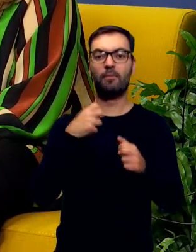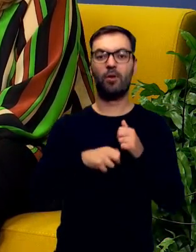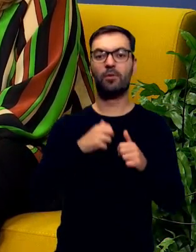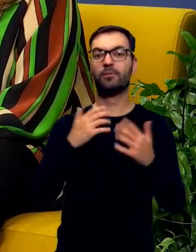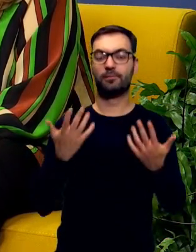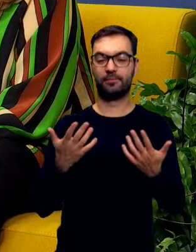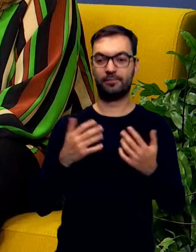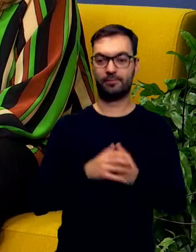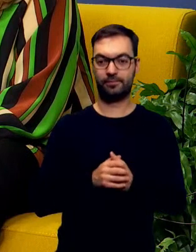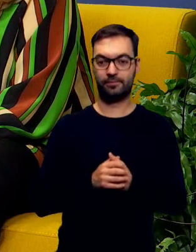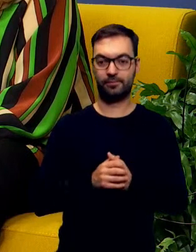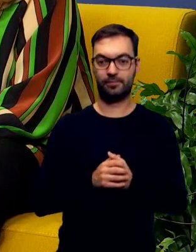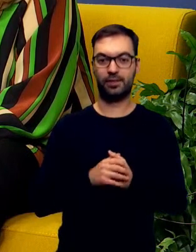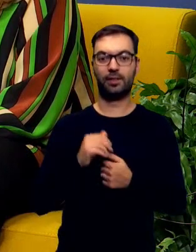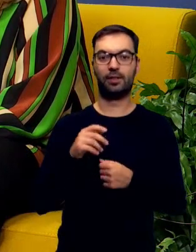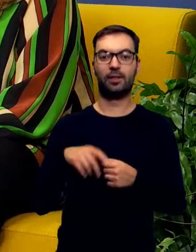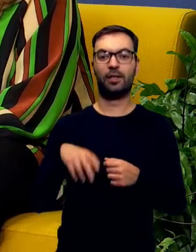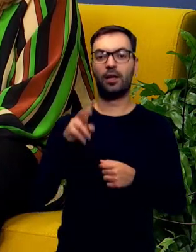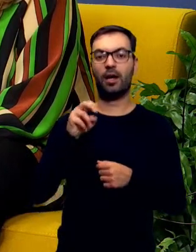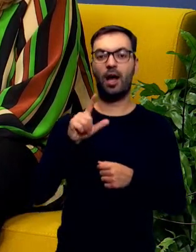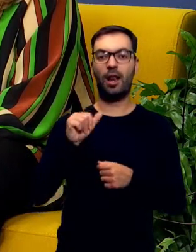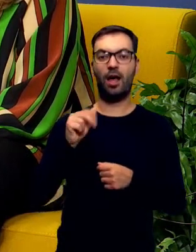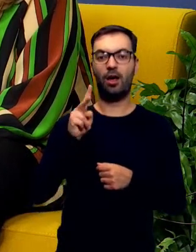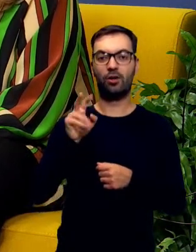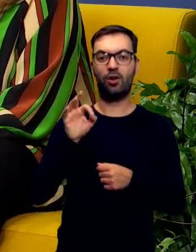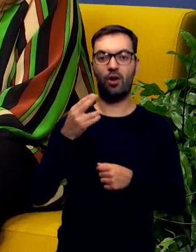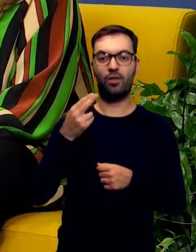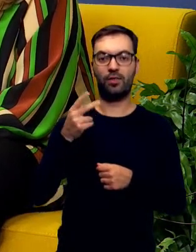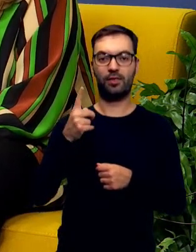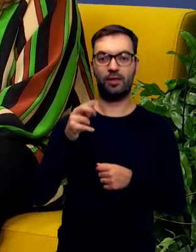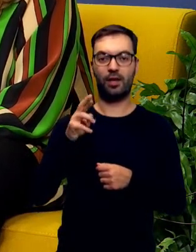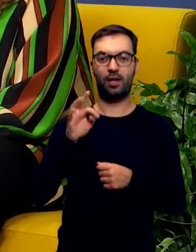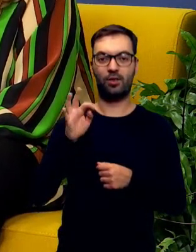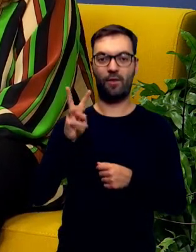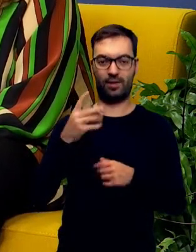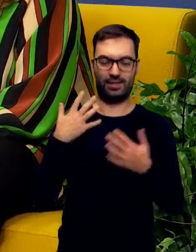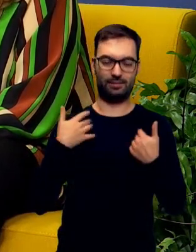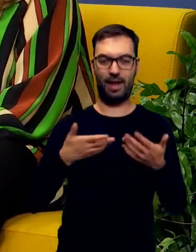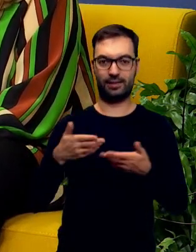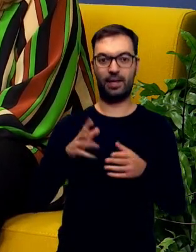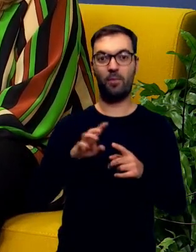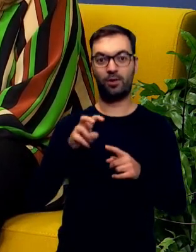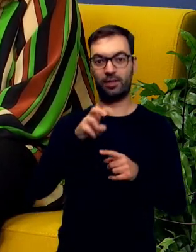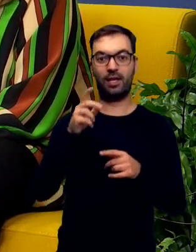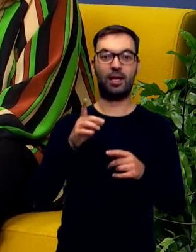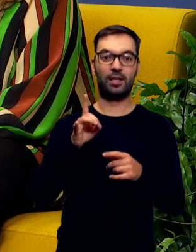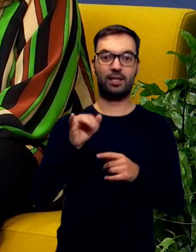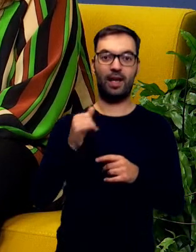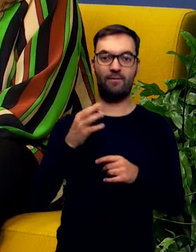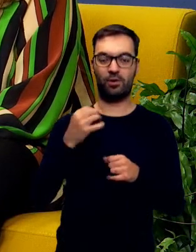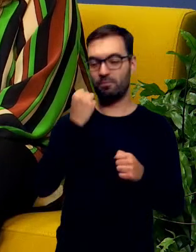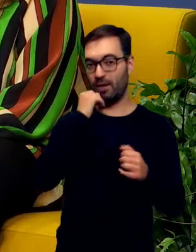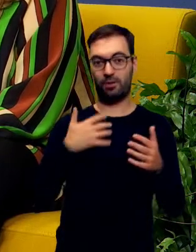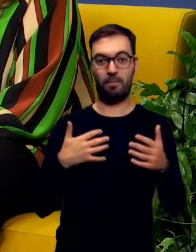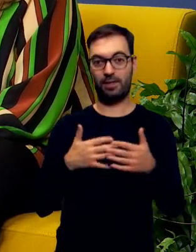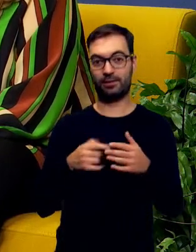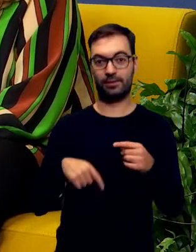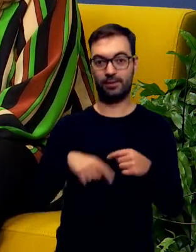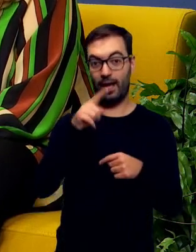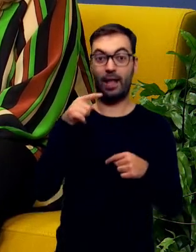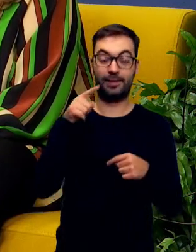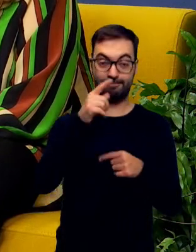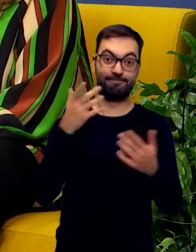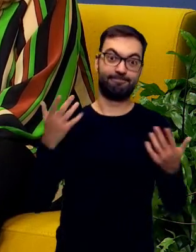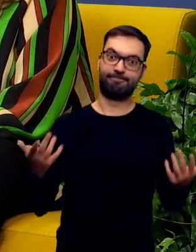problem się zaczyna na tym, że z tej hali kondratowej, na którą można spacerkiem się dostać, ten Giewont jest blisko już bardzo, mhm. A